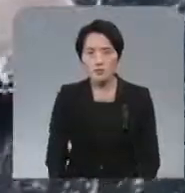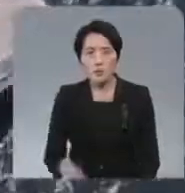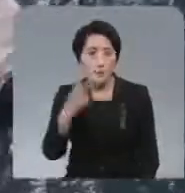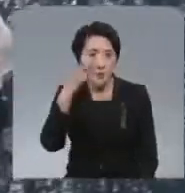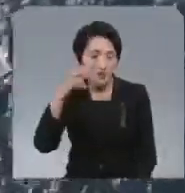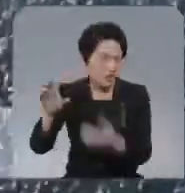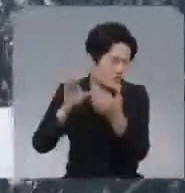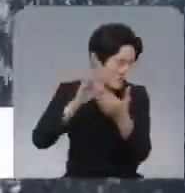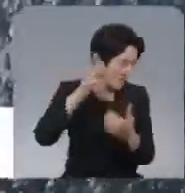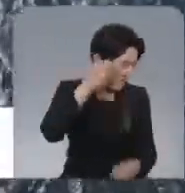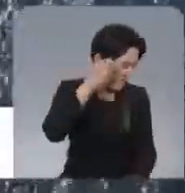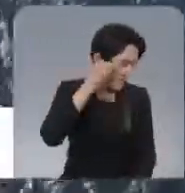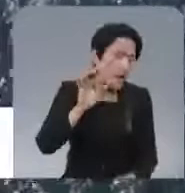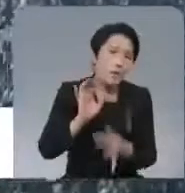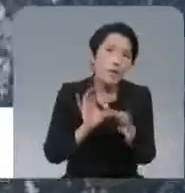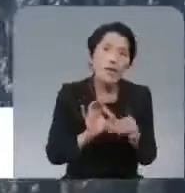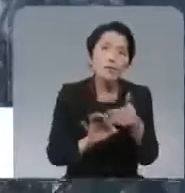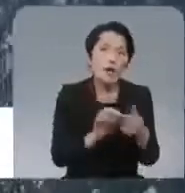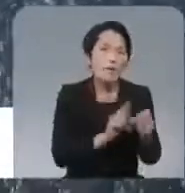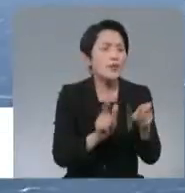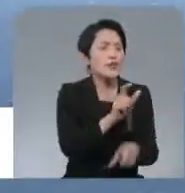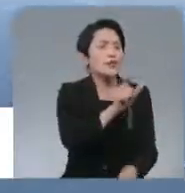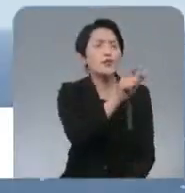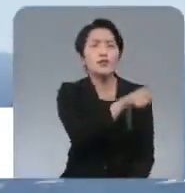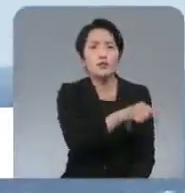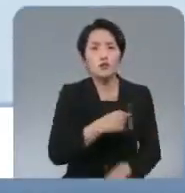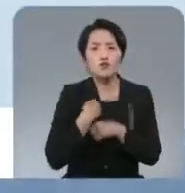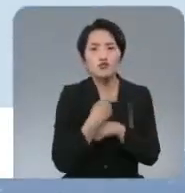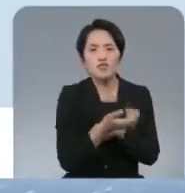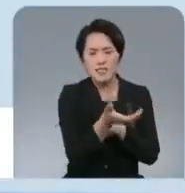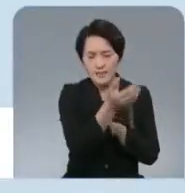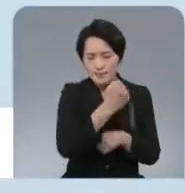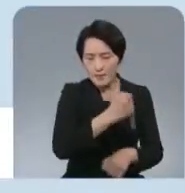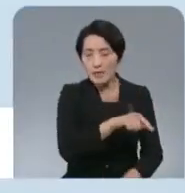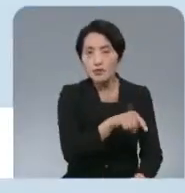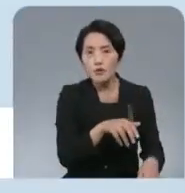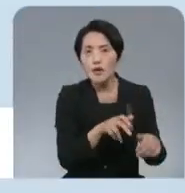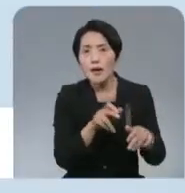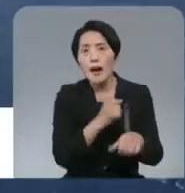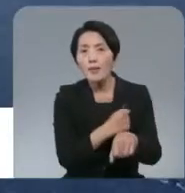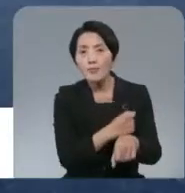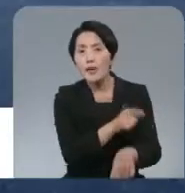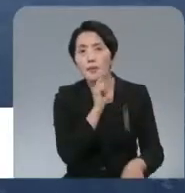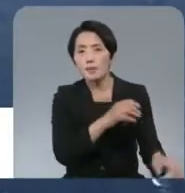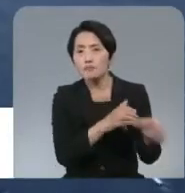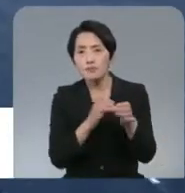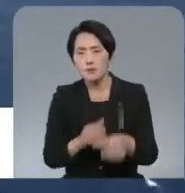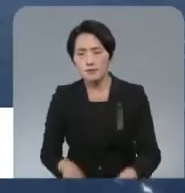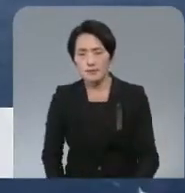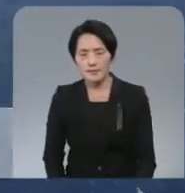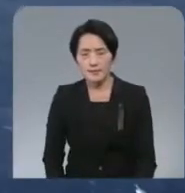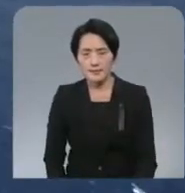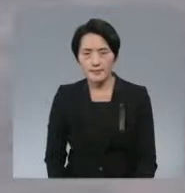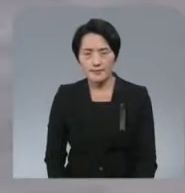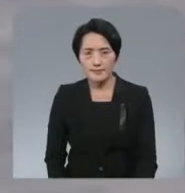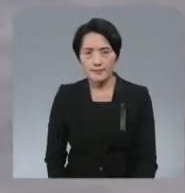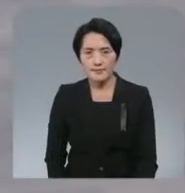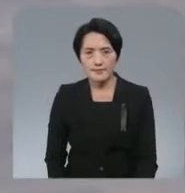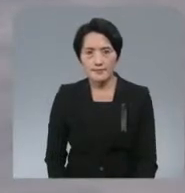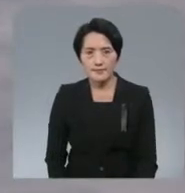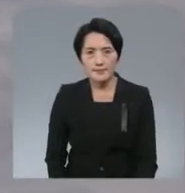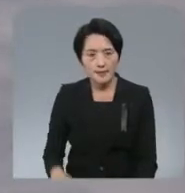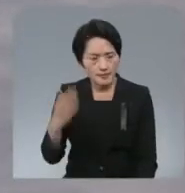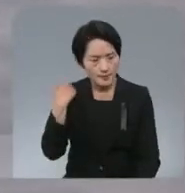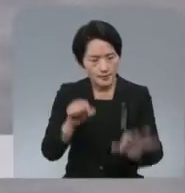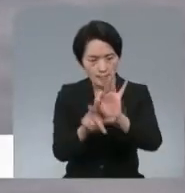als bloße Drohung aufzufassen die Verbündeten sollten ihre wahnsinnigen Militärspiele und provokativen Bemerkungen unterlassen